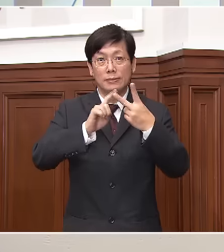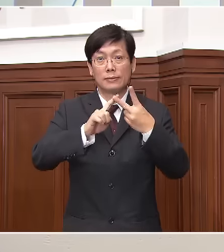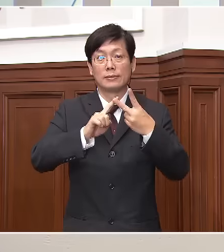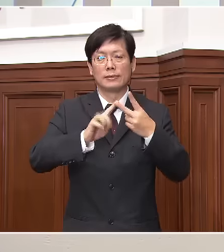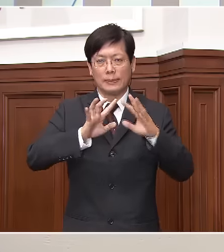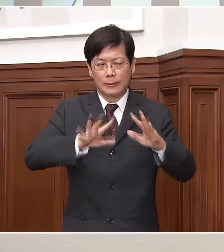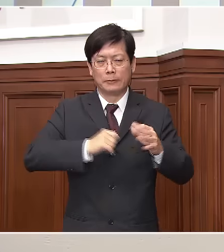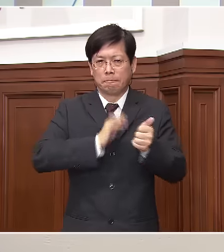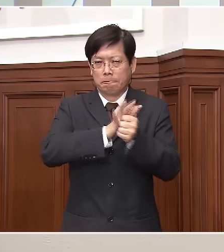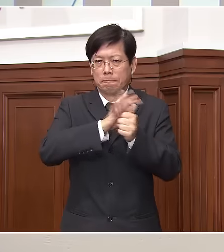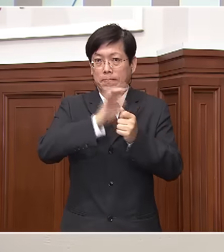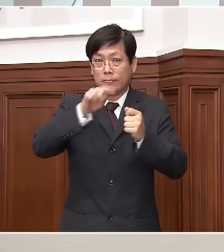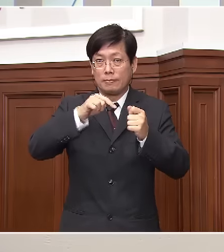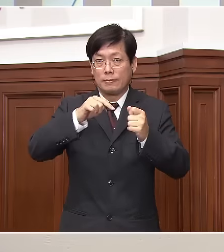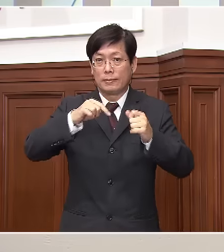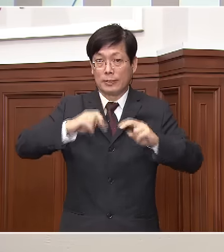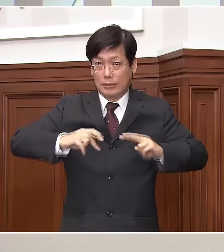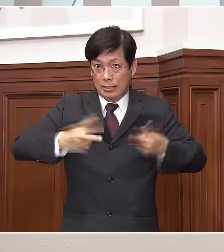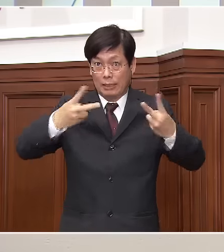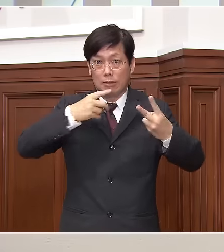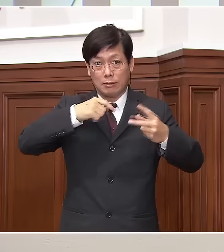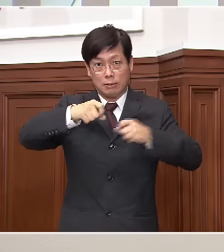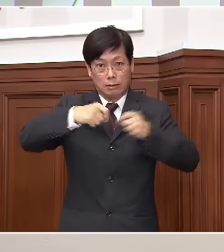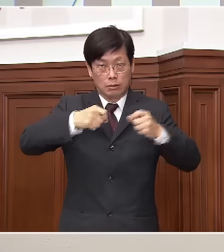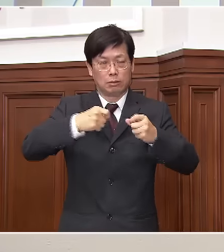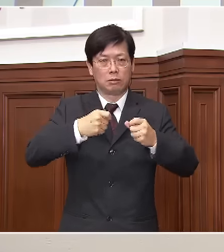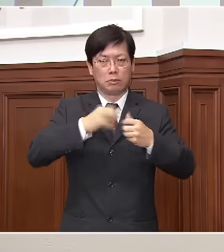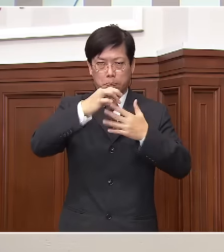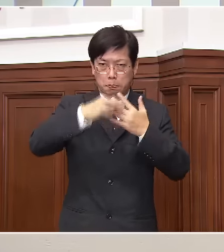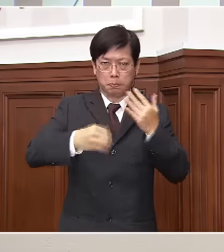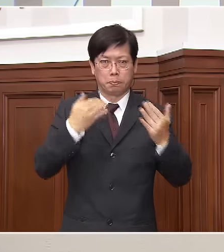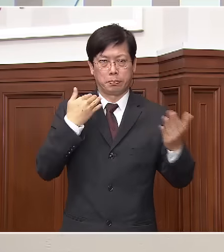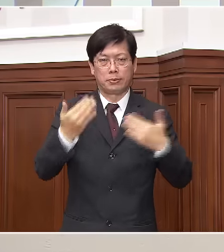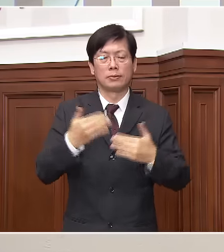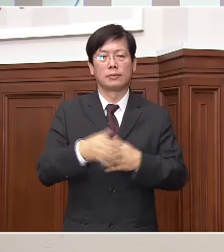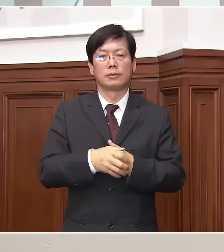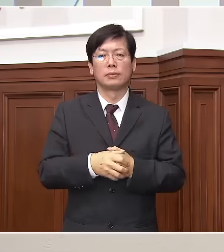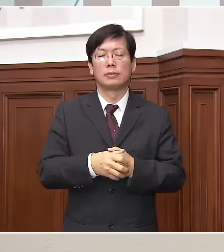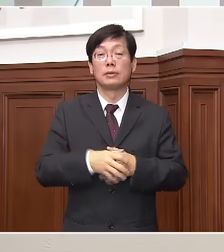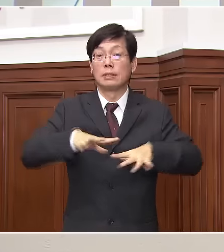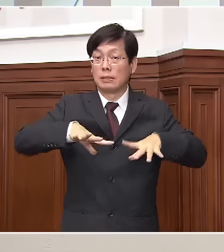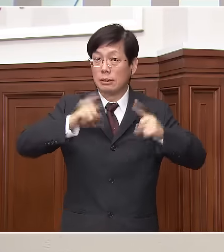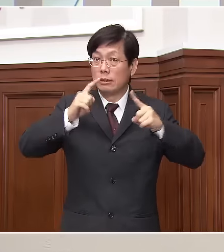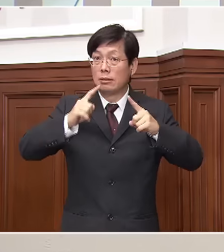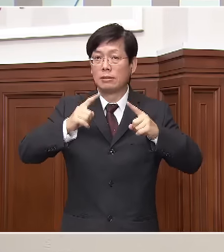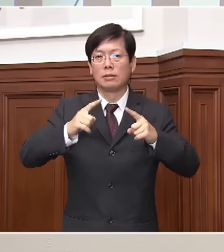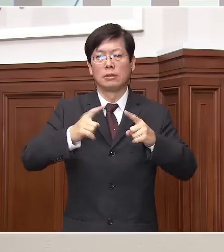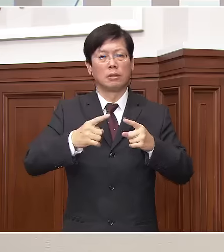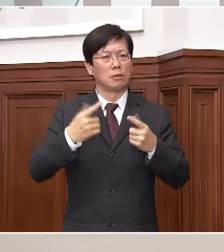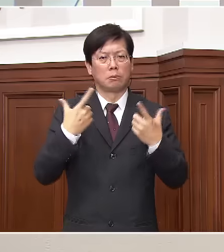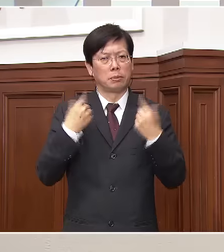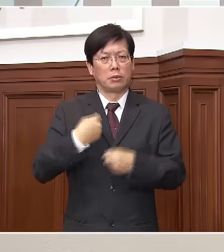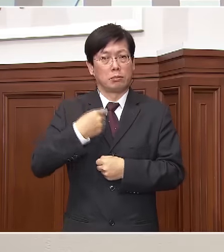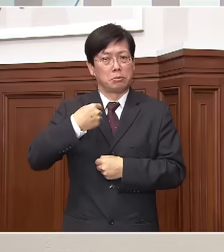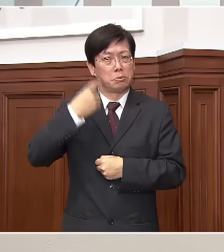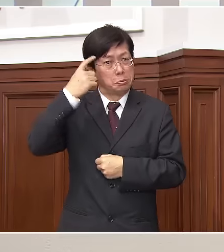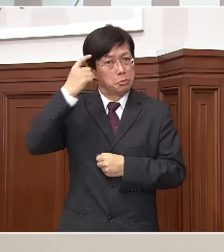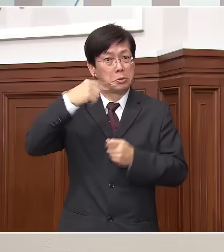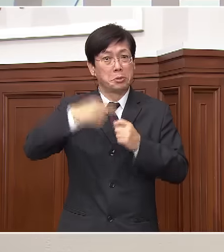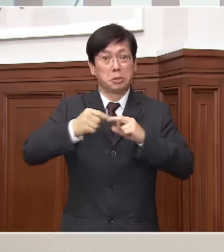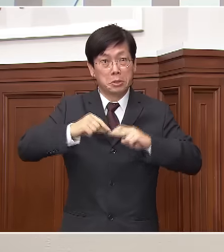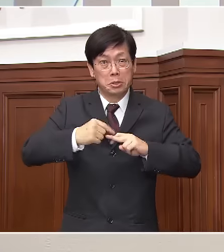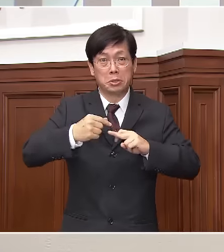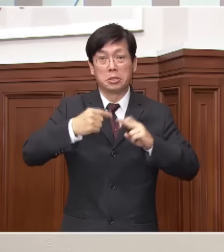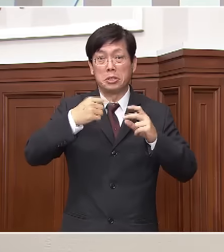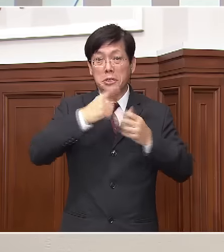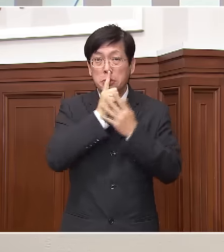让改革的方案更具体和合理。打从一开始，我们就不认为年金改革会议是一